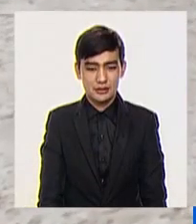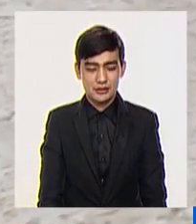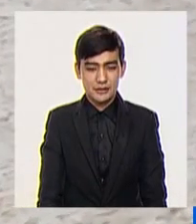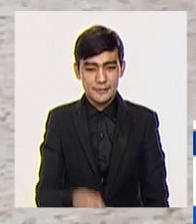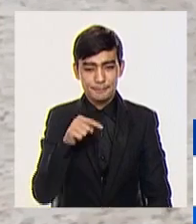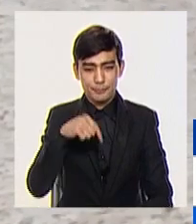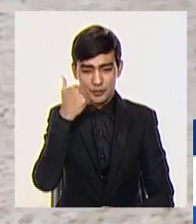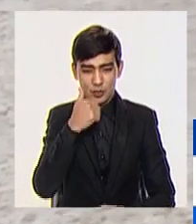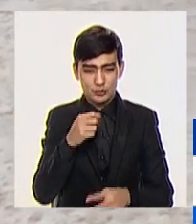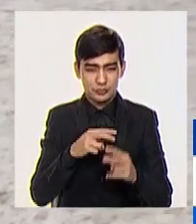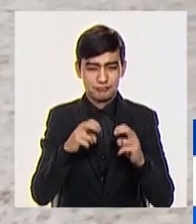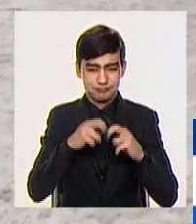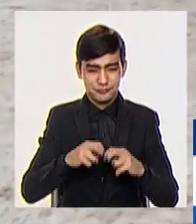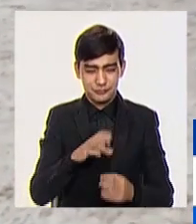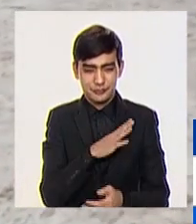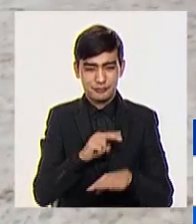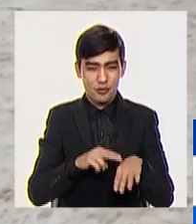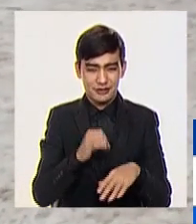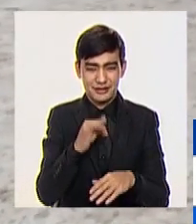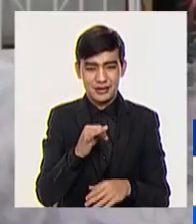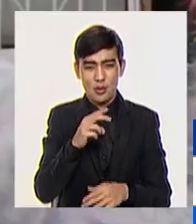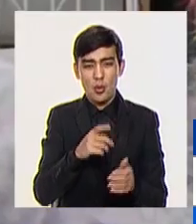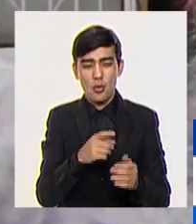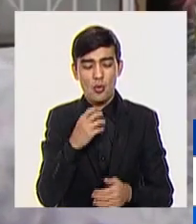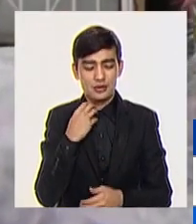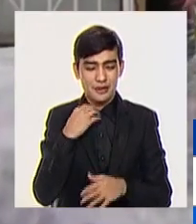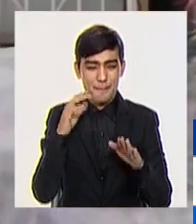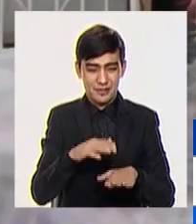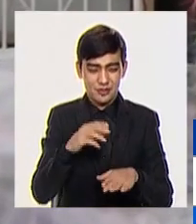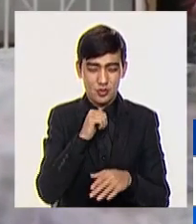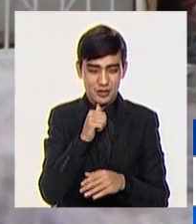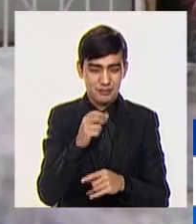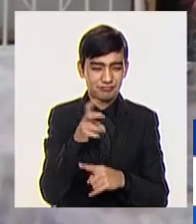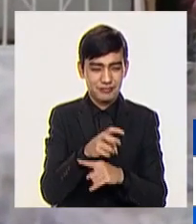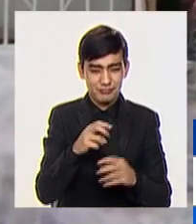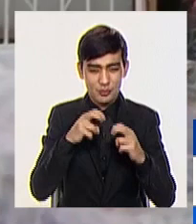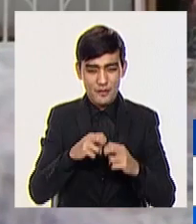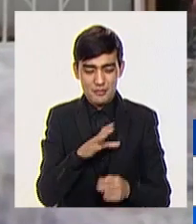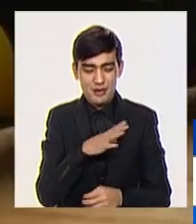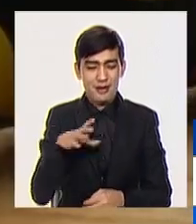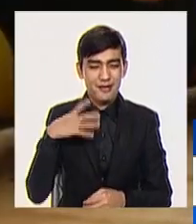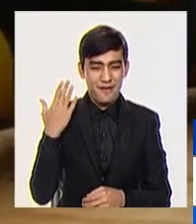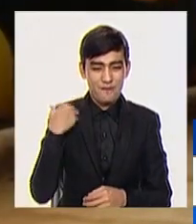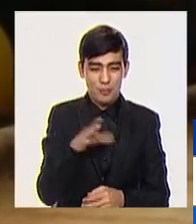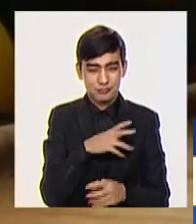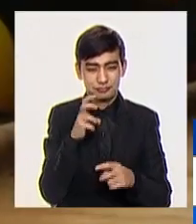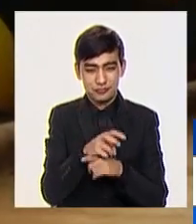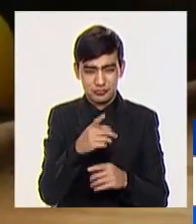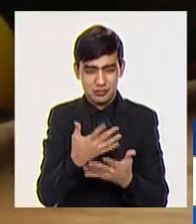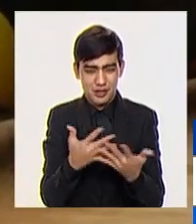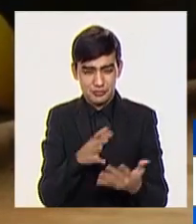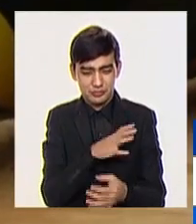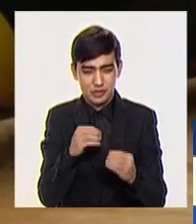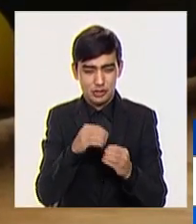В этом году рейд по точкам продажи пиротехники в Кустанае значительно отличается от предыдущих лет. Если раньше в это время на рынке было